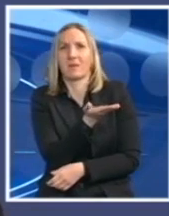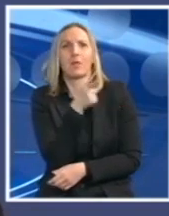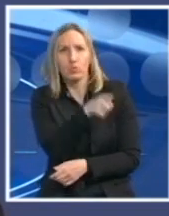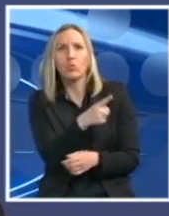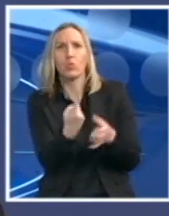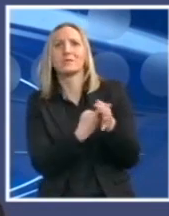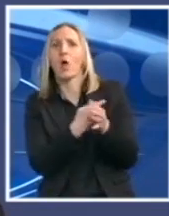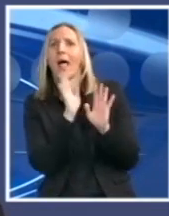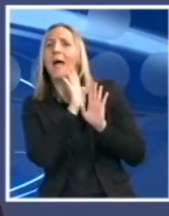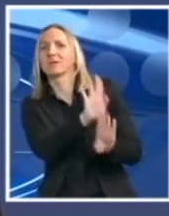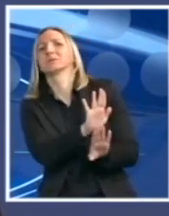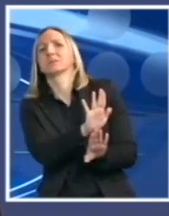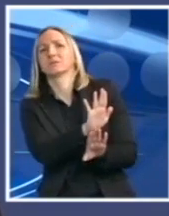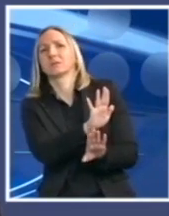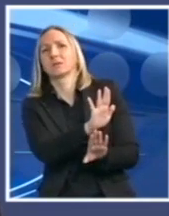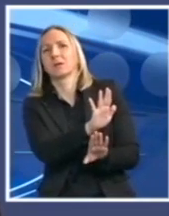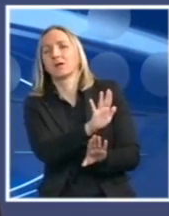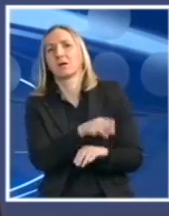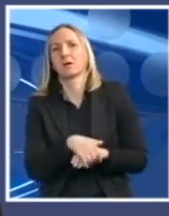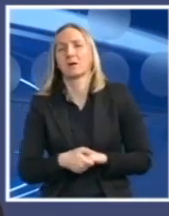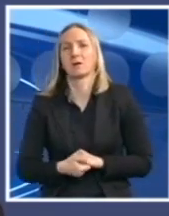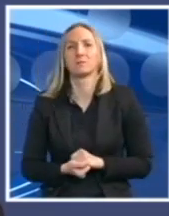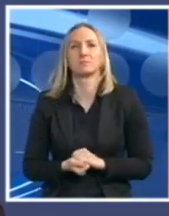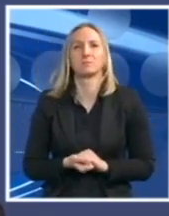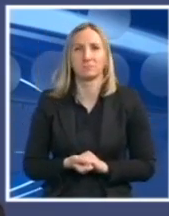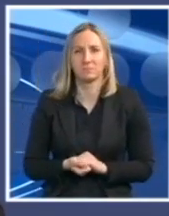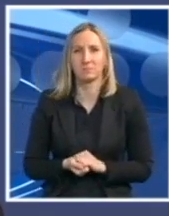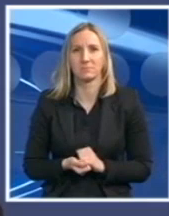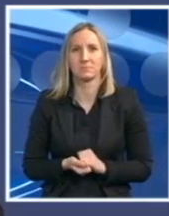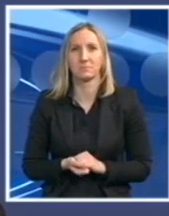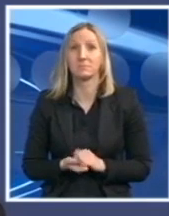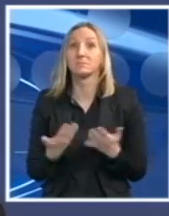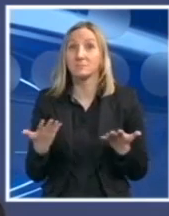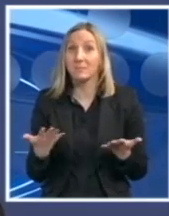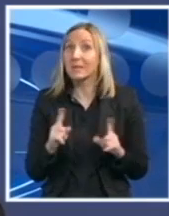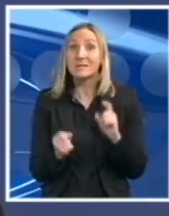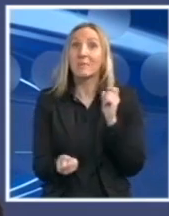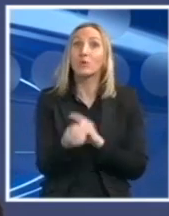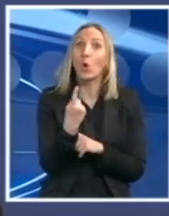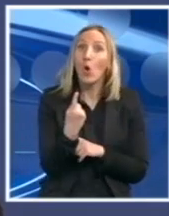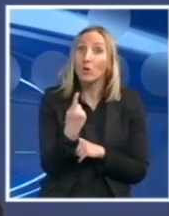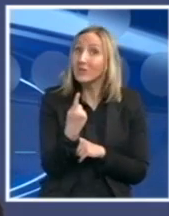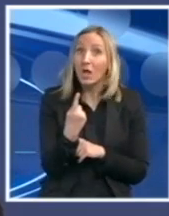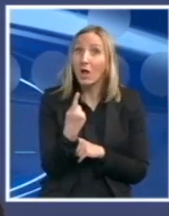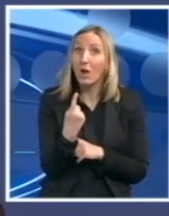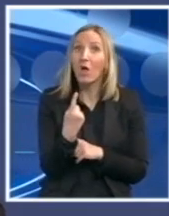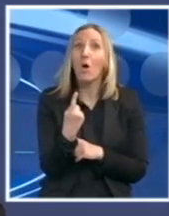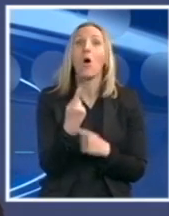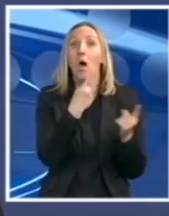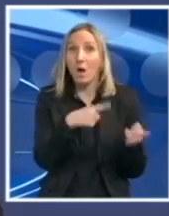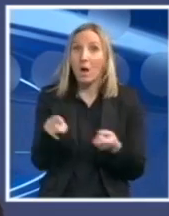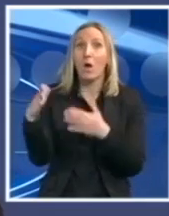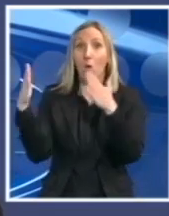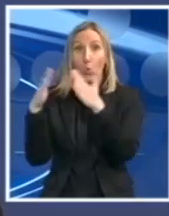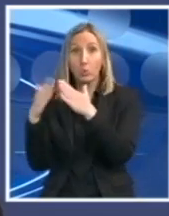bolnice tipa improvizovanih bolnica za tu izolaciju, da nam se ne bi desilo da nam se iz